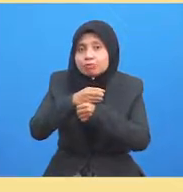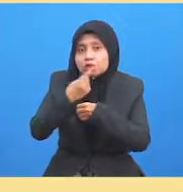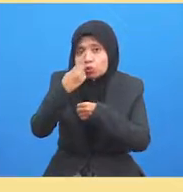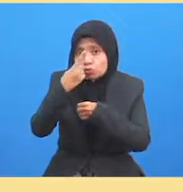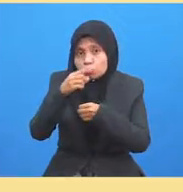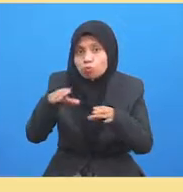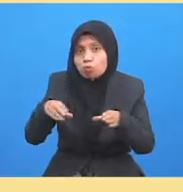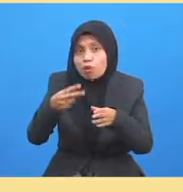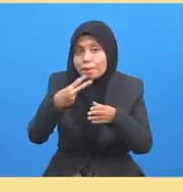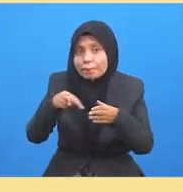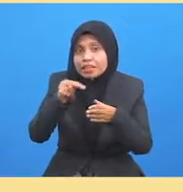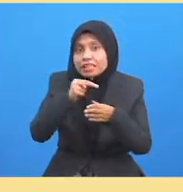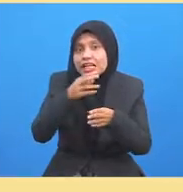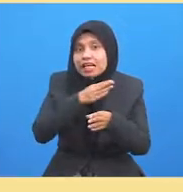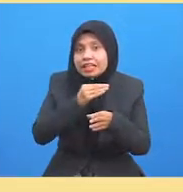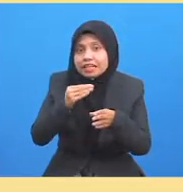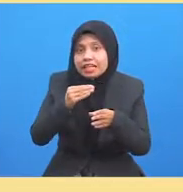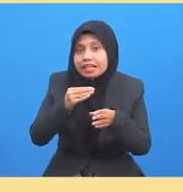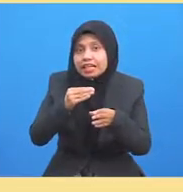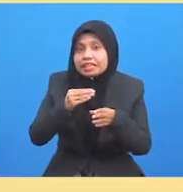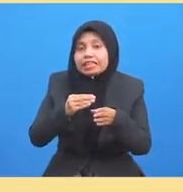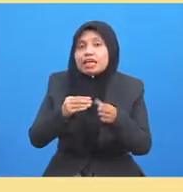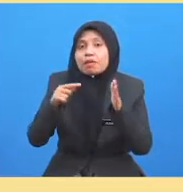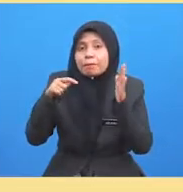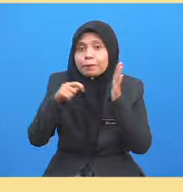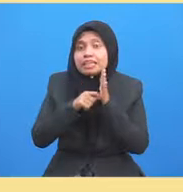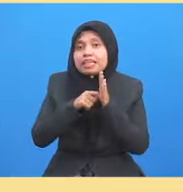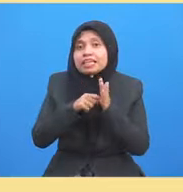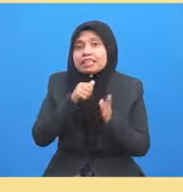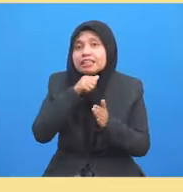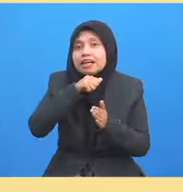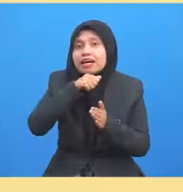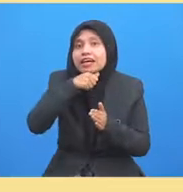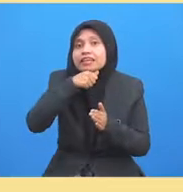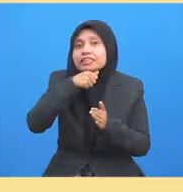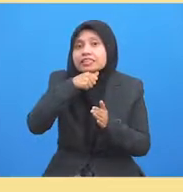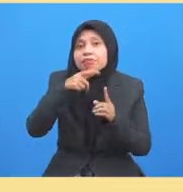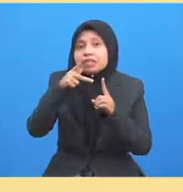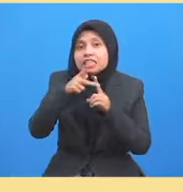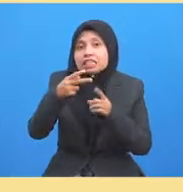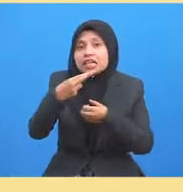penilaian dan penanda aras terhadap reka bentuk model tiga dimensi.